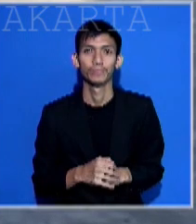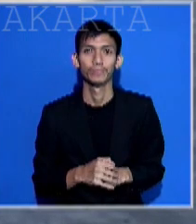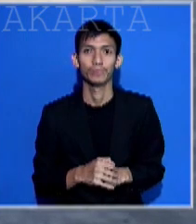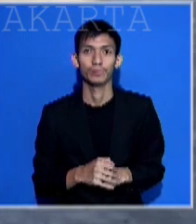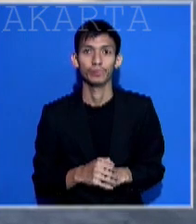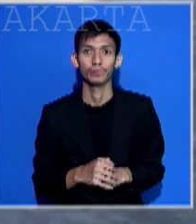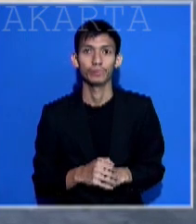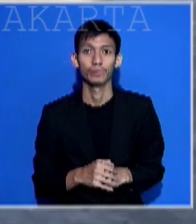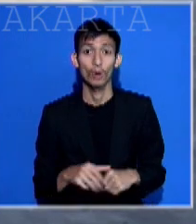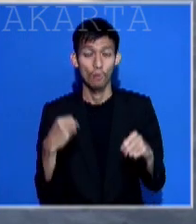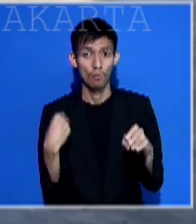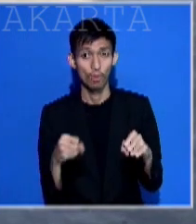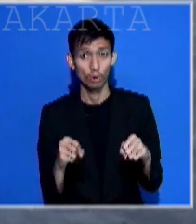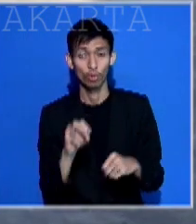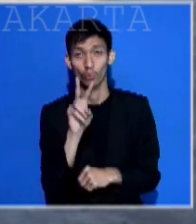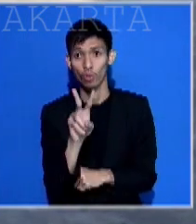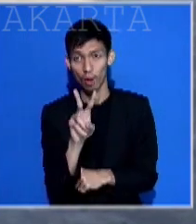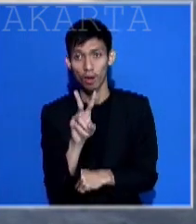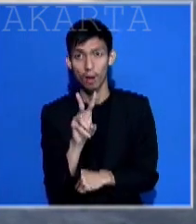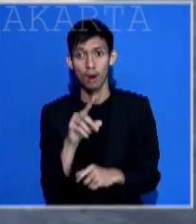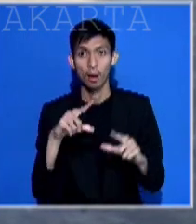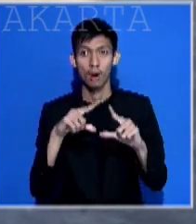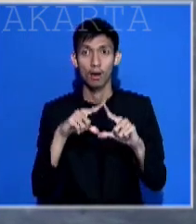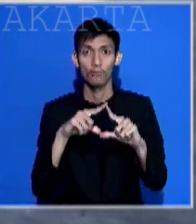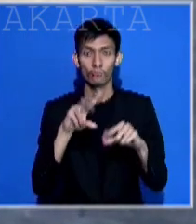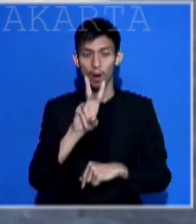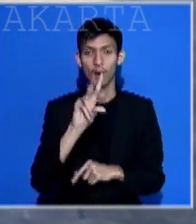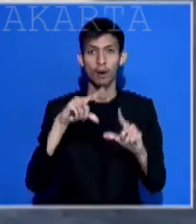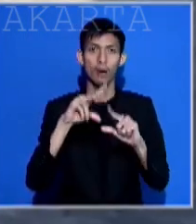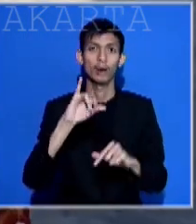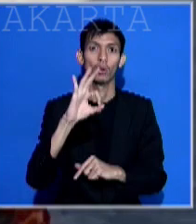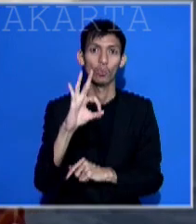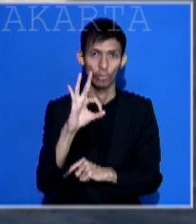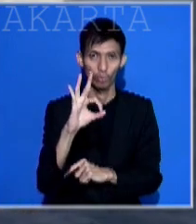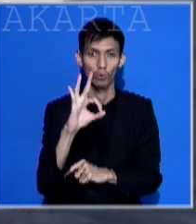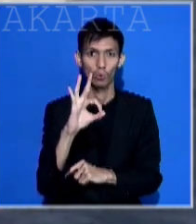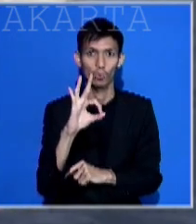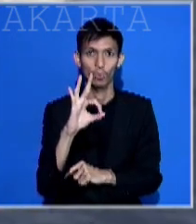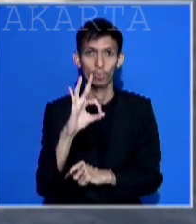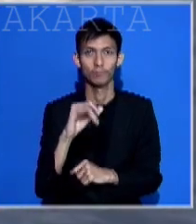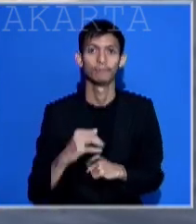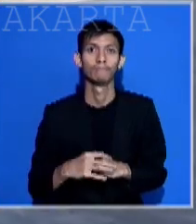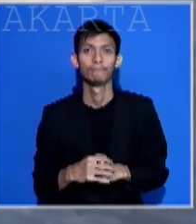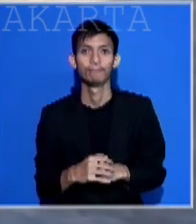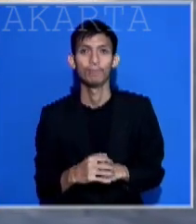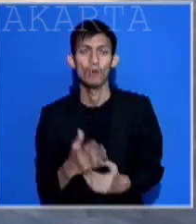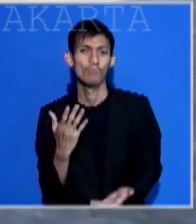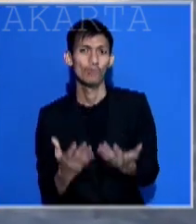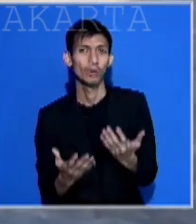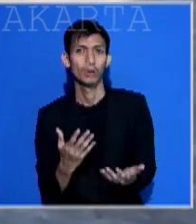motor Honda Vario, itu rawat jalan. Kemungkinan itu mengantuk